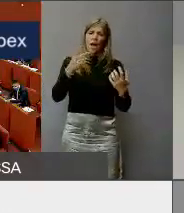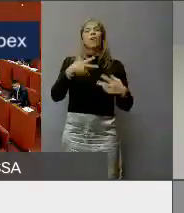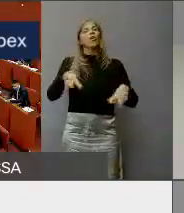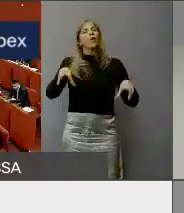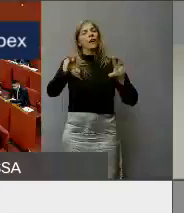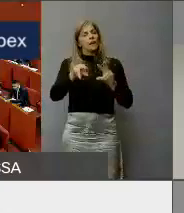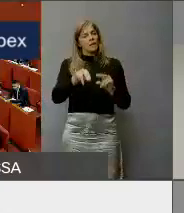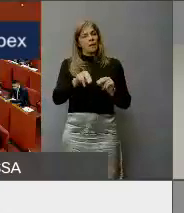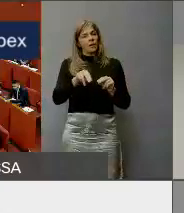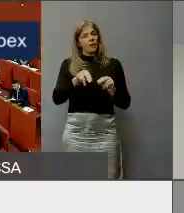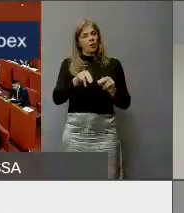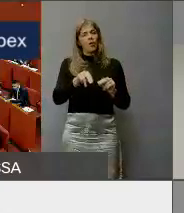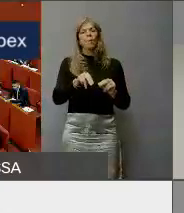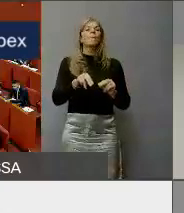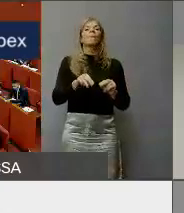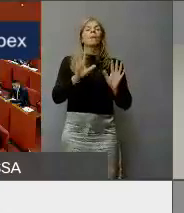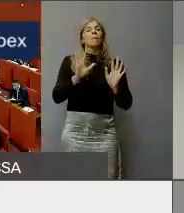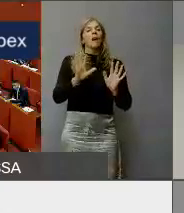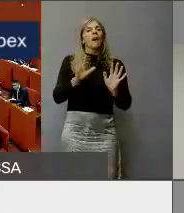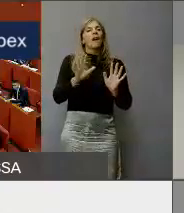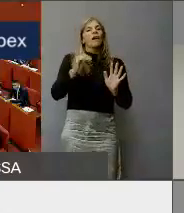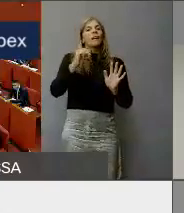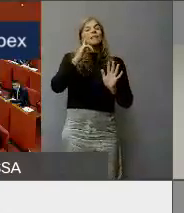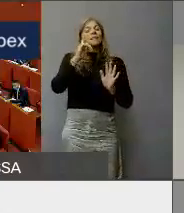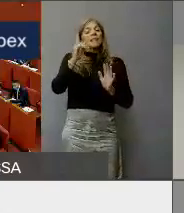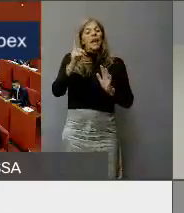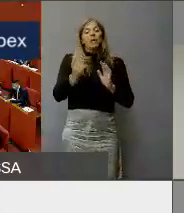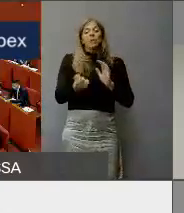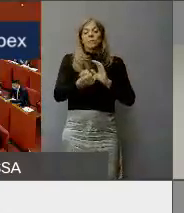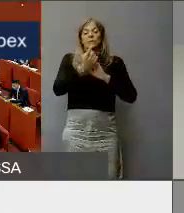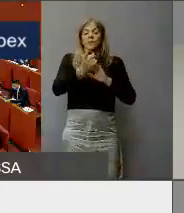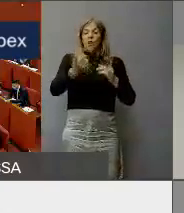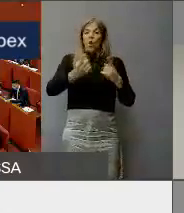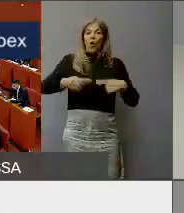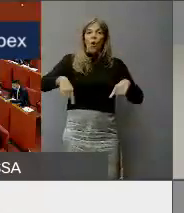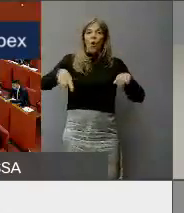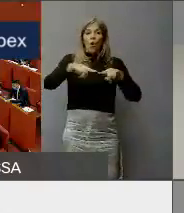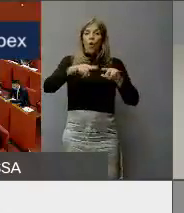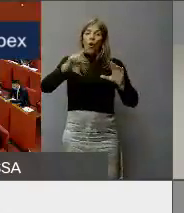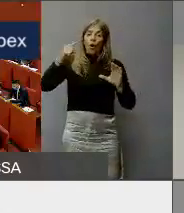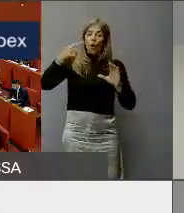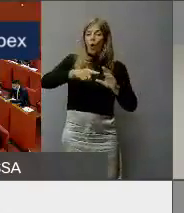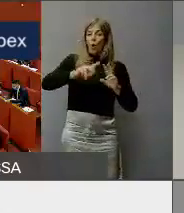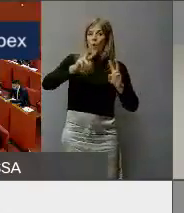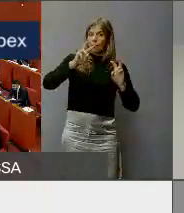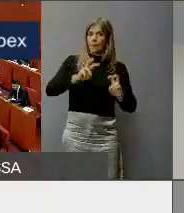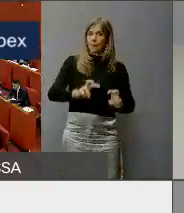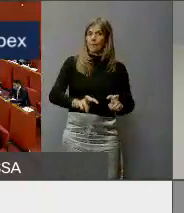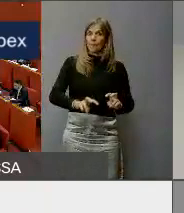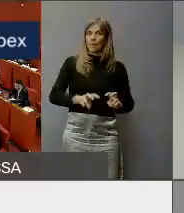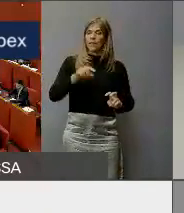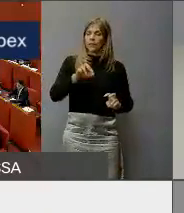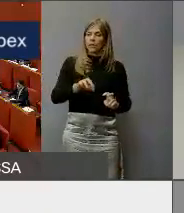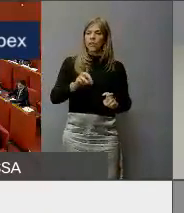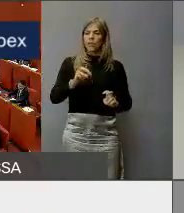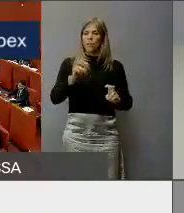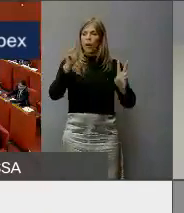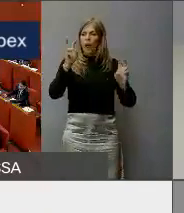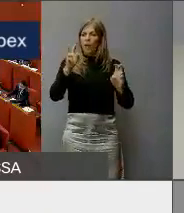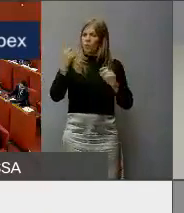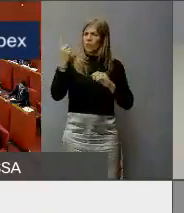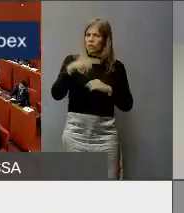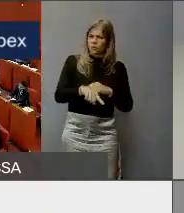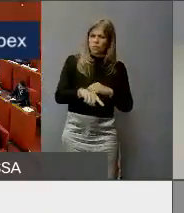allora se c'è una commissione apposita commissione che parla di questi argomenti e dice